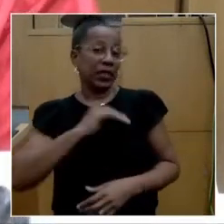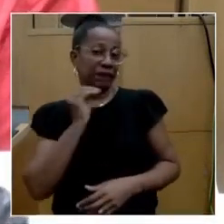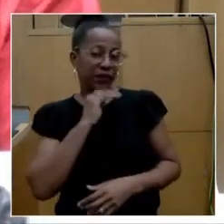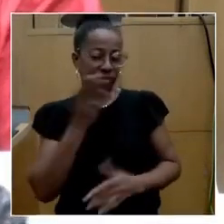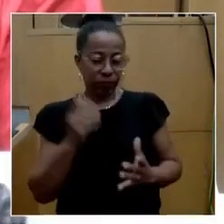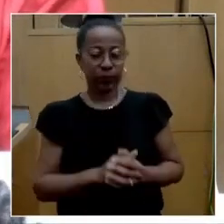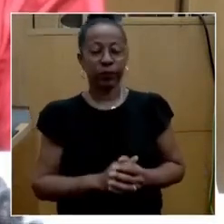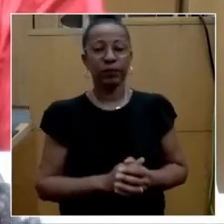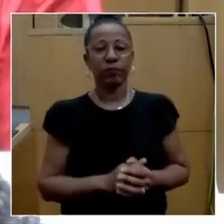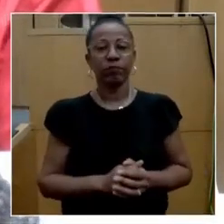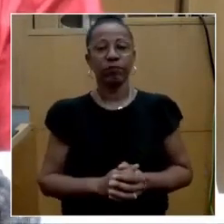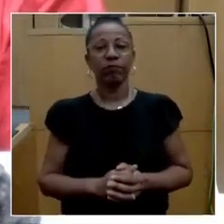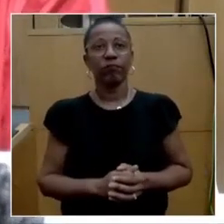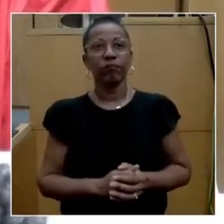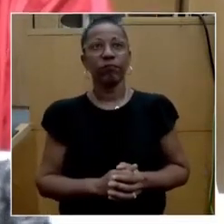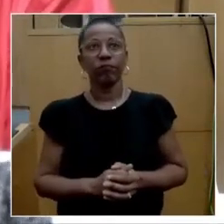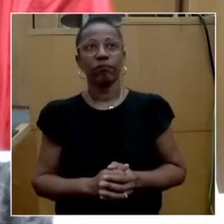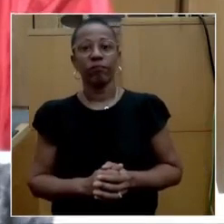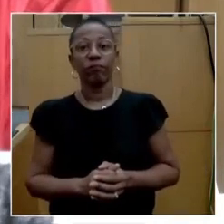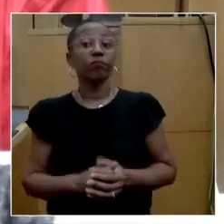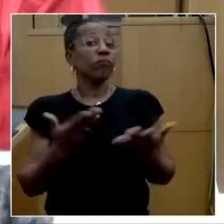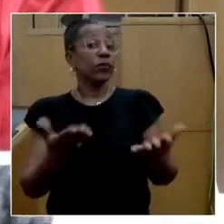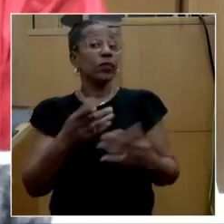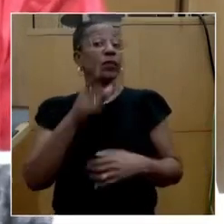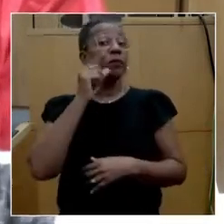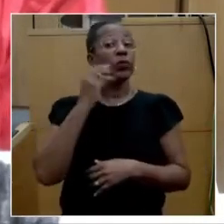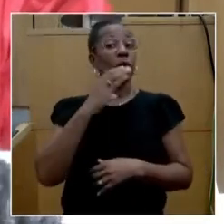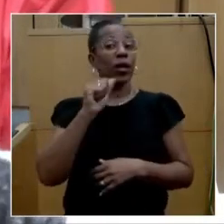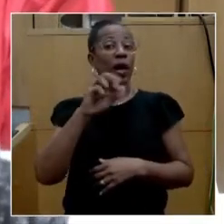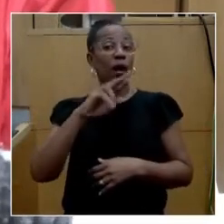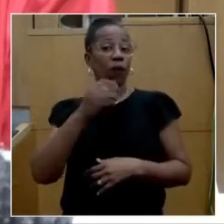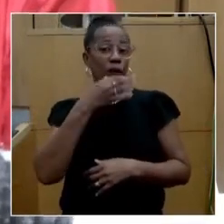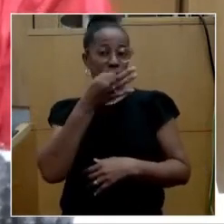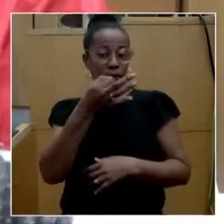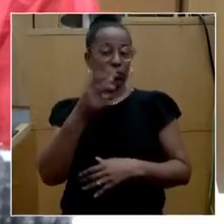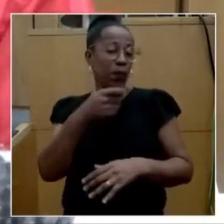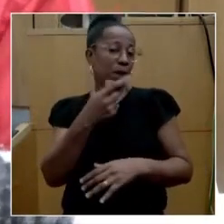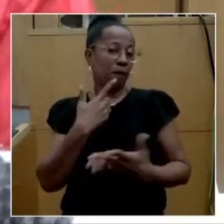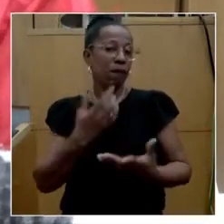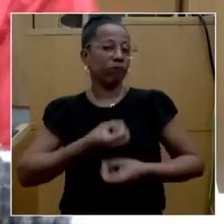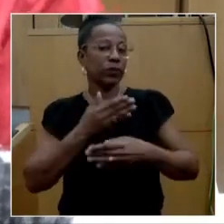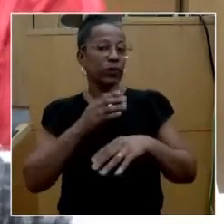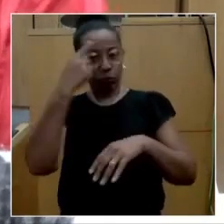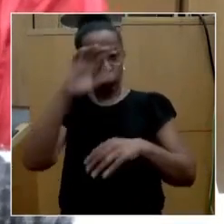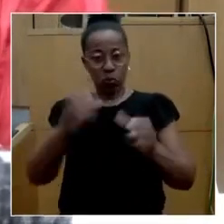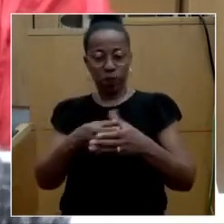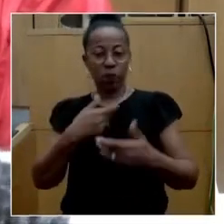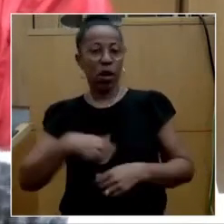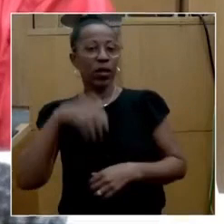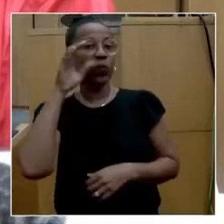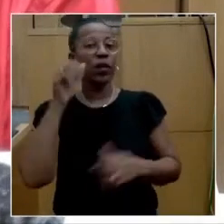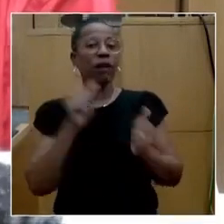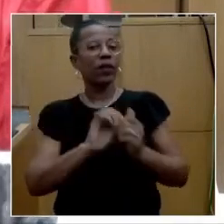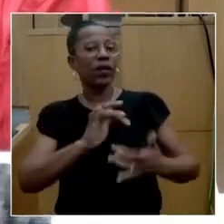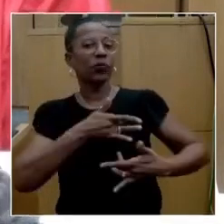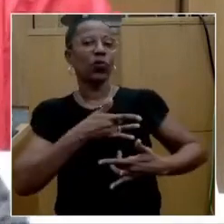Non, nous avions convenu que notre collègue Francis Carole s'exprimerait au nom du groupe. Il a exprimé. Mais j'ai écouté avec beaucoup d'émotion un